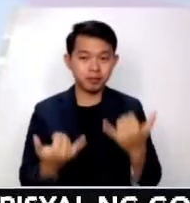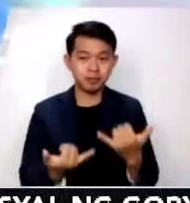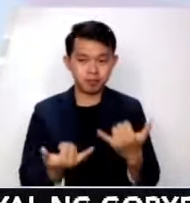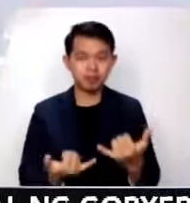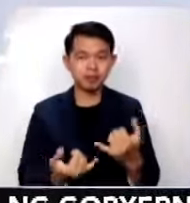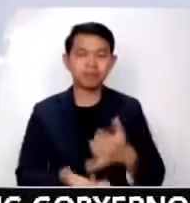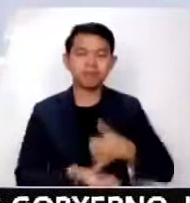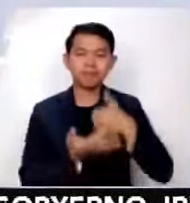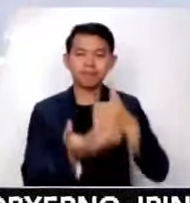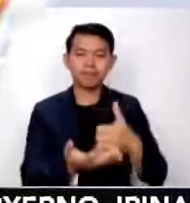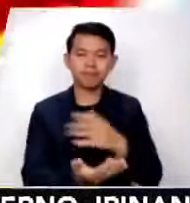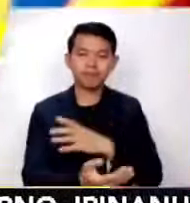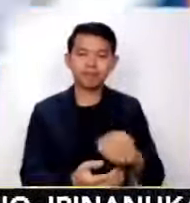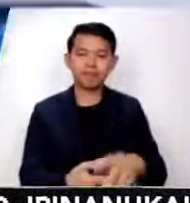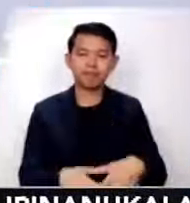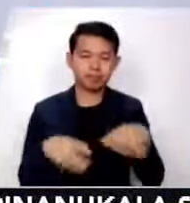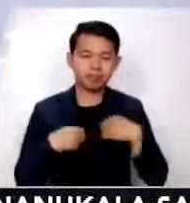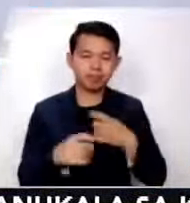Zumali.